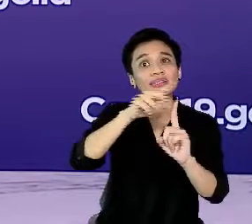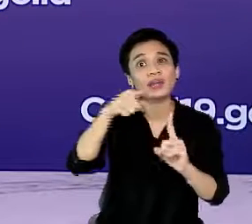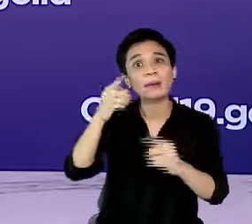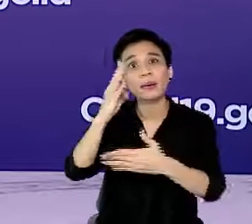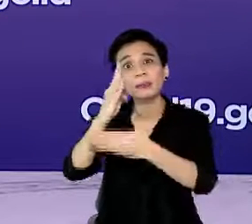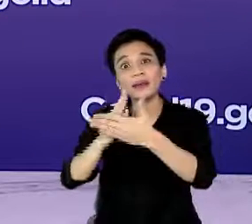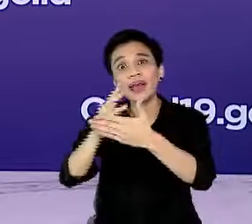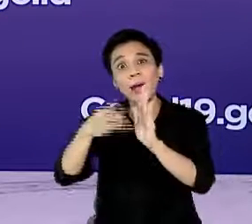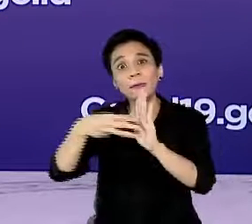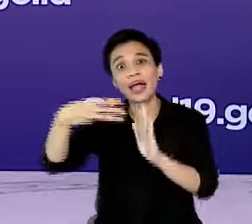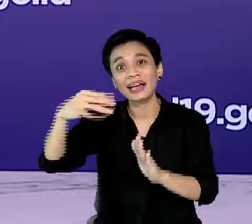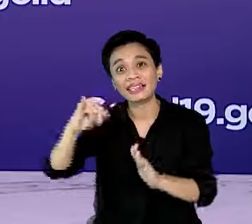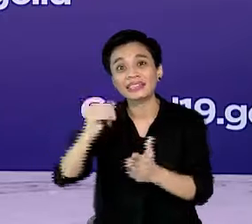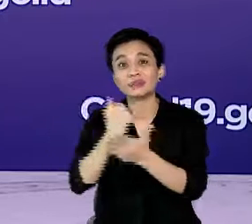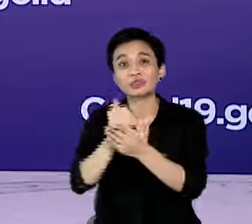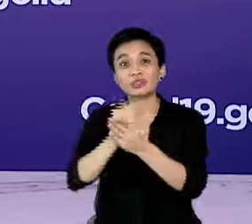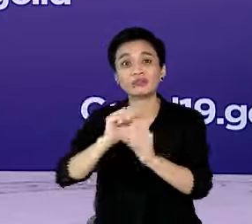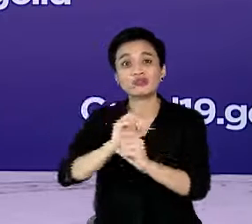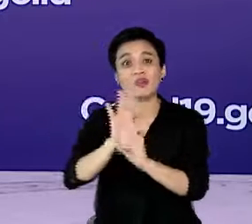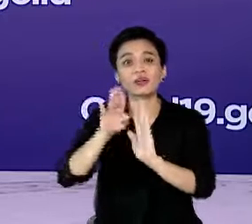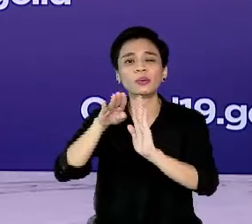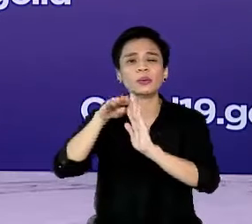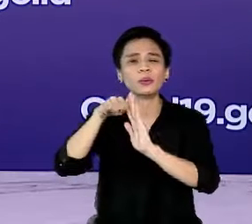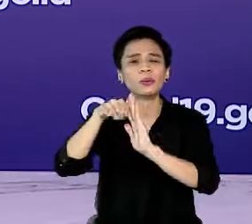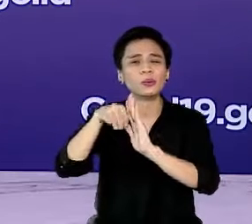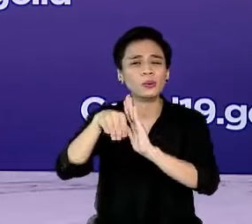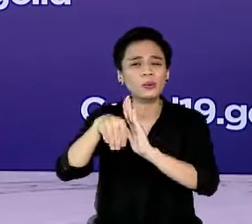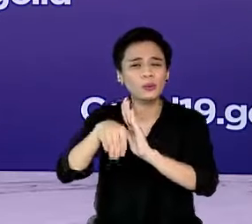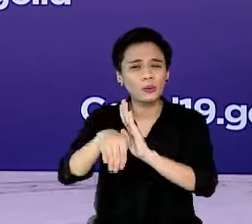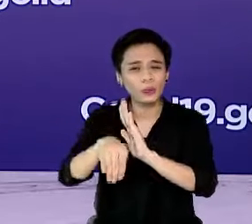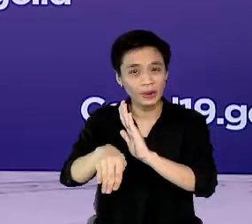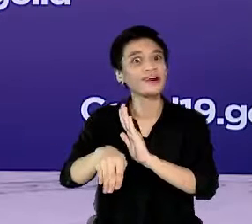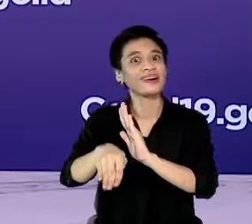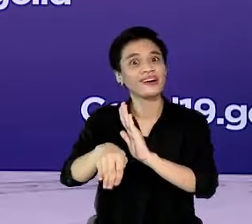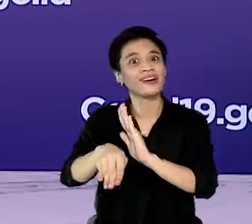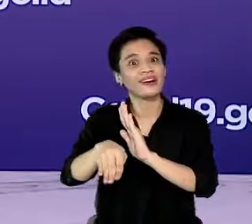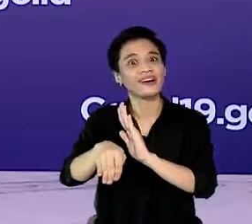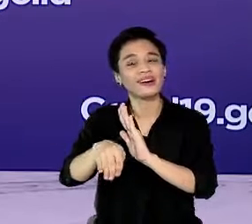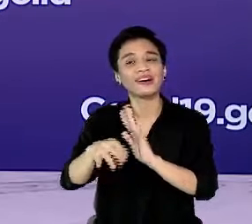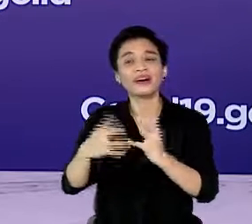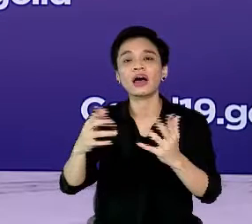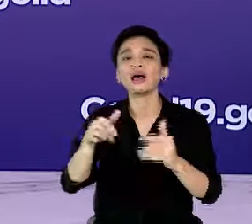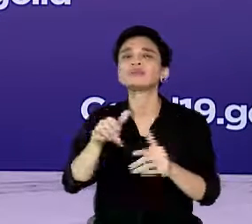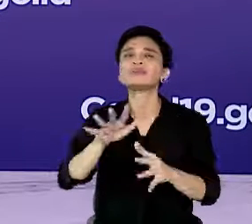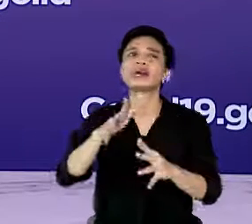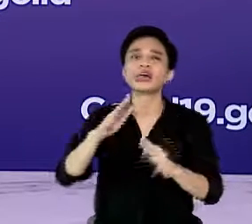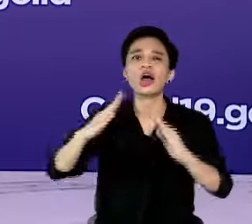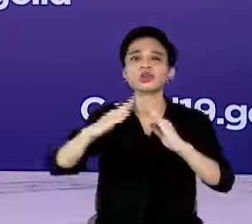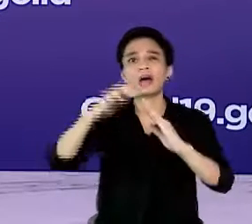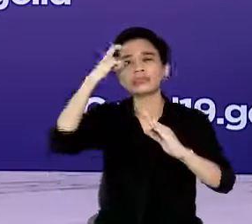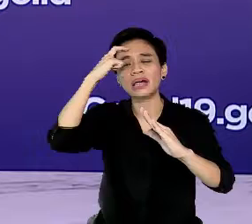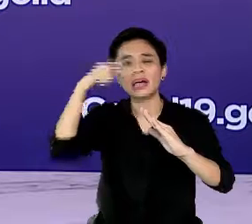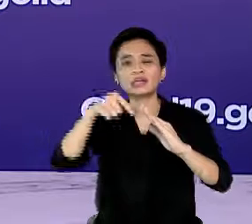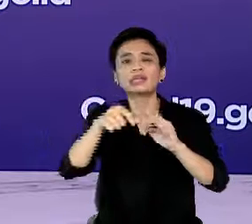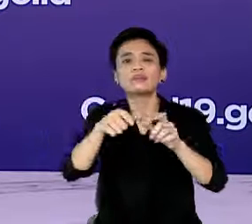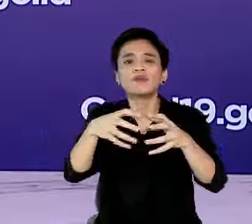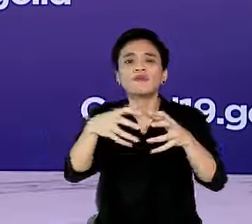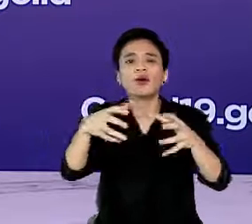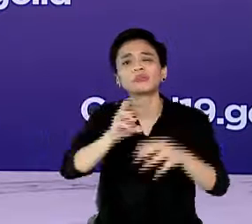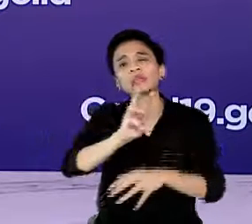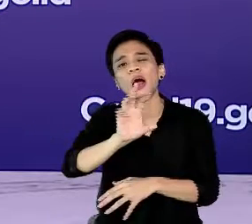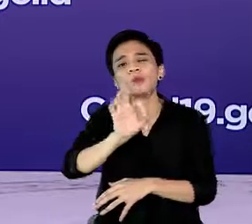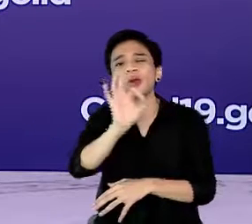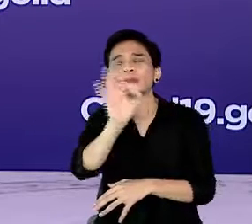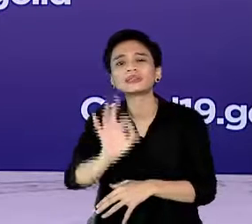di Indonesia terus menurun dan aboru mah sakit juga mencapai sekitar hanya 30% rata-rata di Indonesia